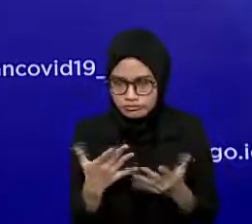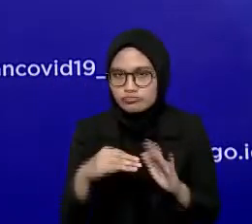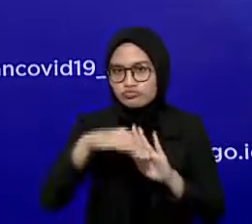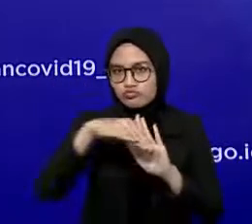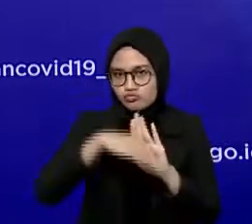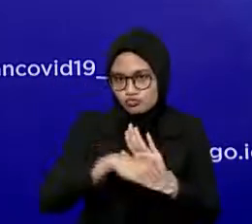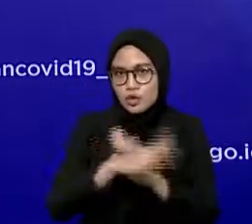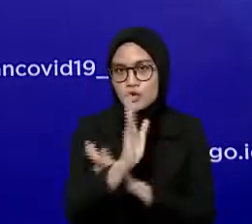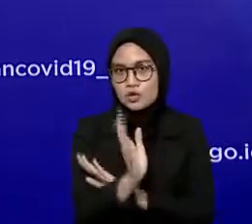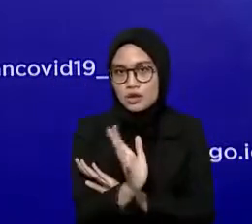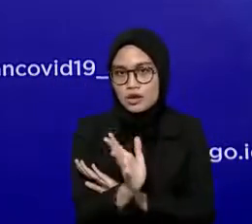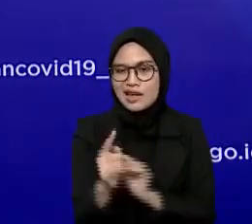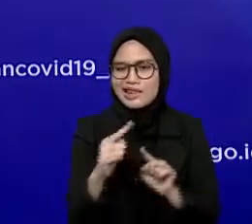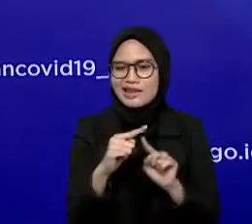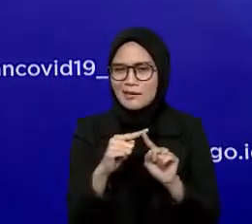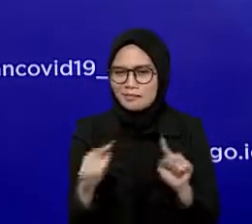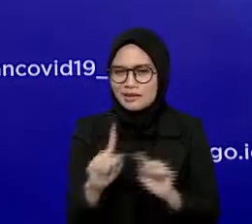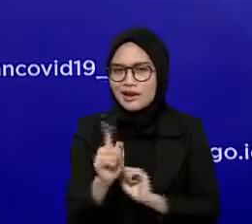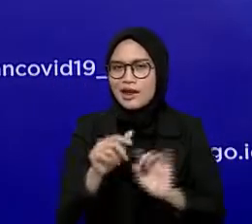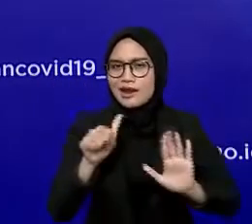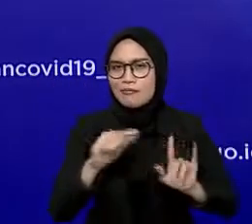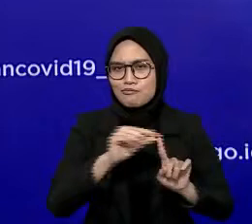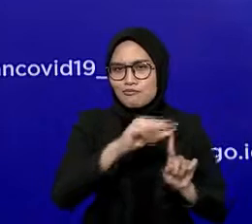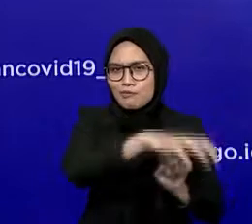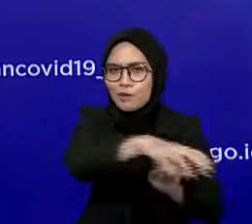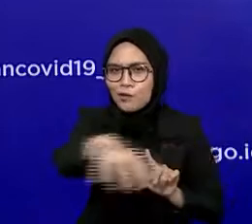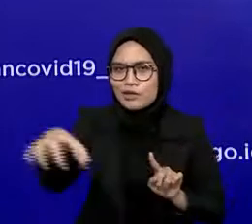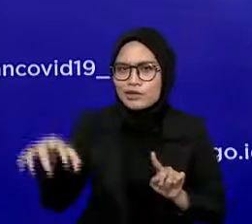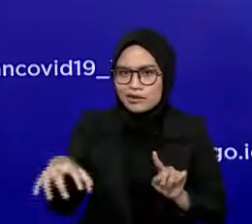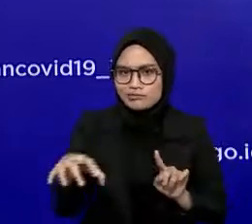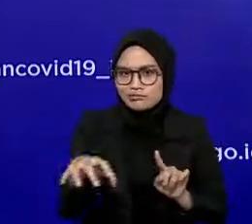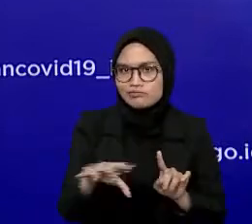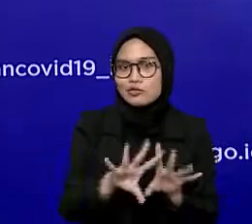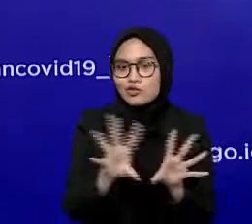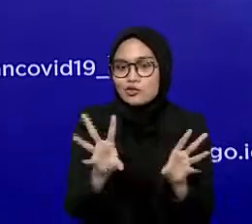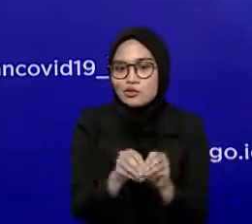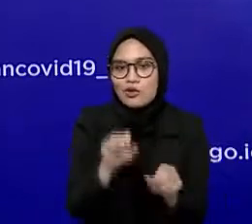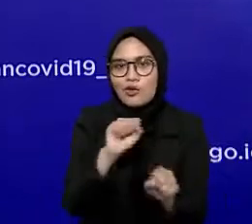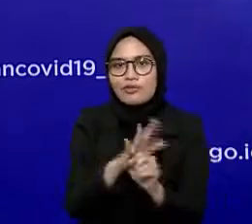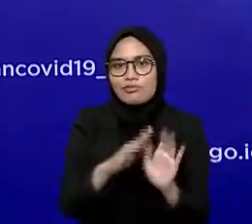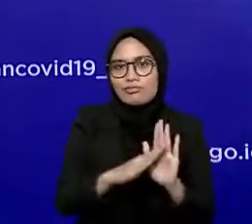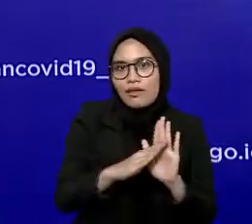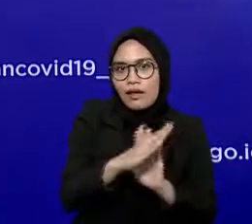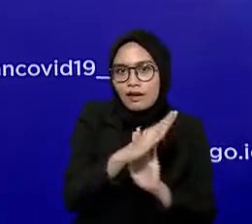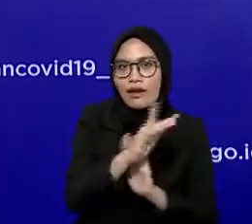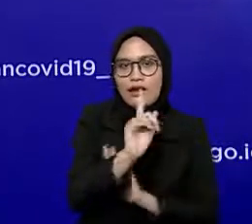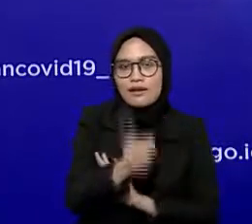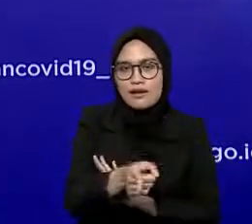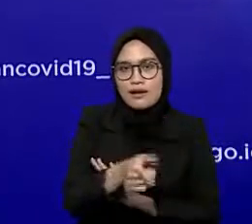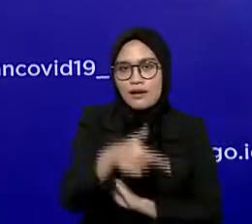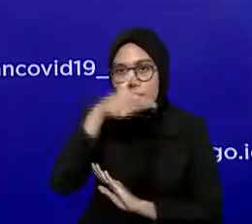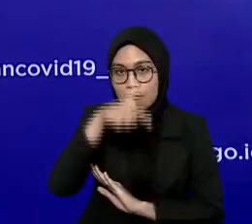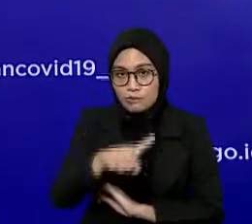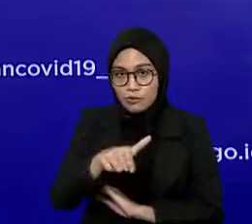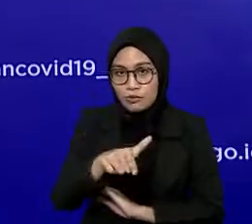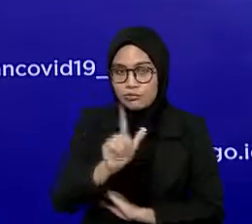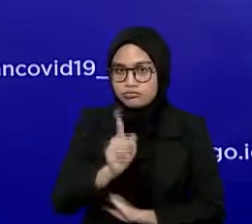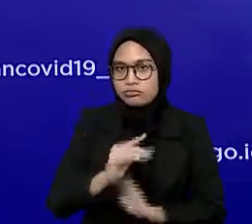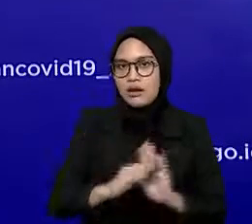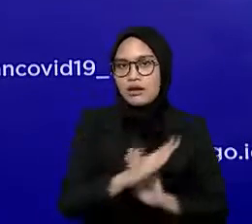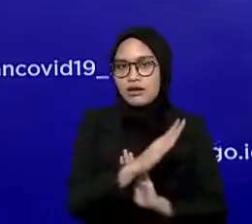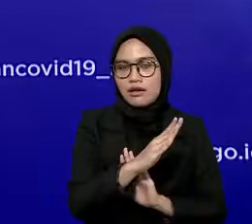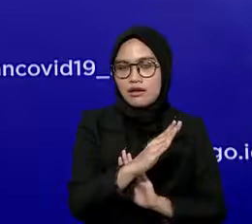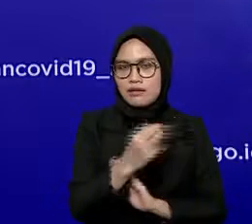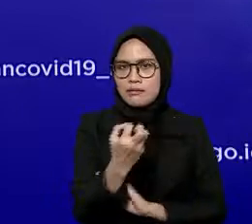6 provinsi yang sempat mengalami kenaikan kasus harian yang cukup signifikan, yaitu Lampung,